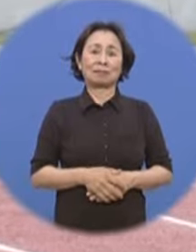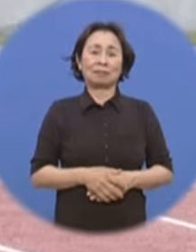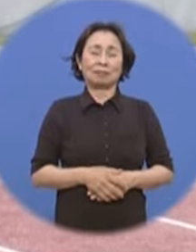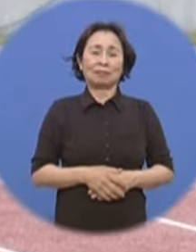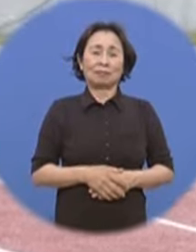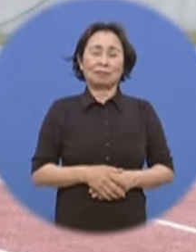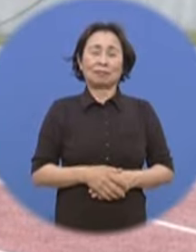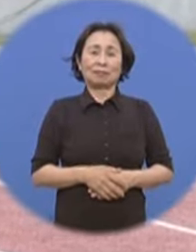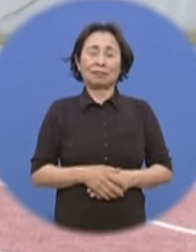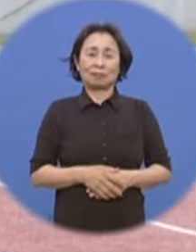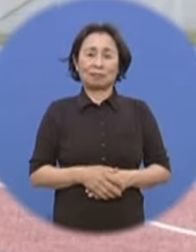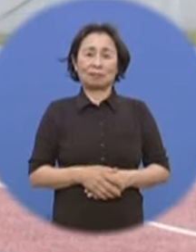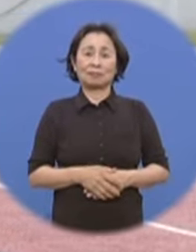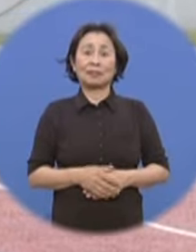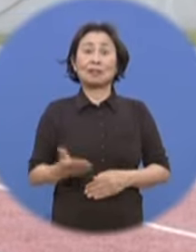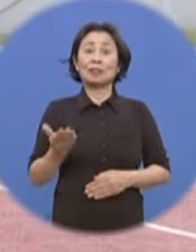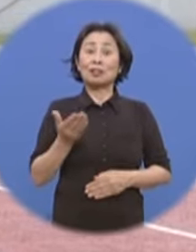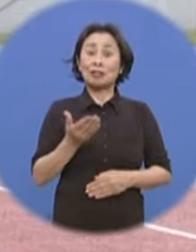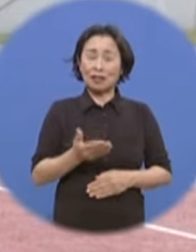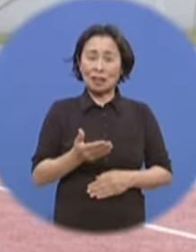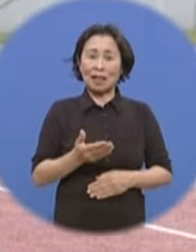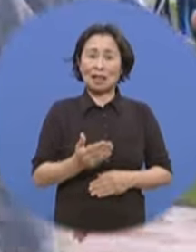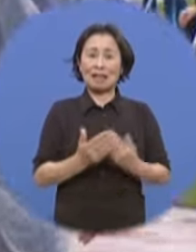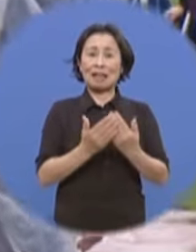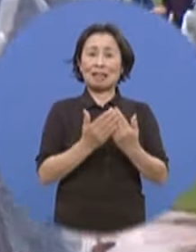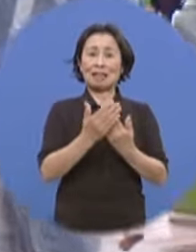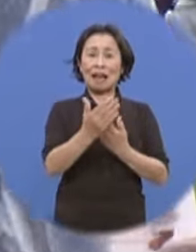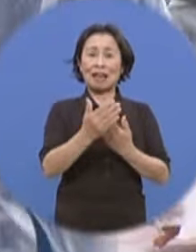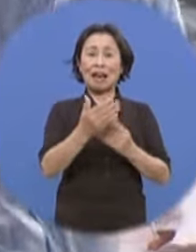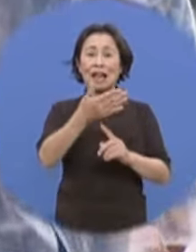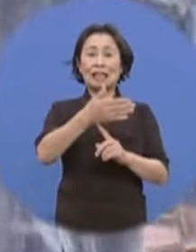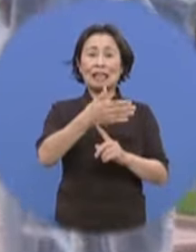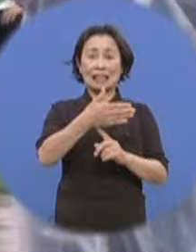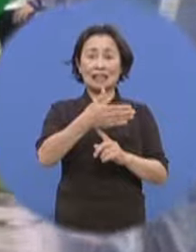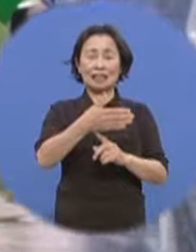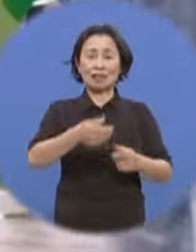まし選手団に続き大会機の入場